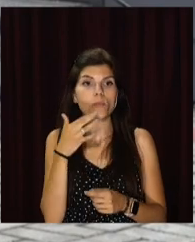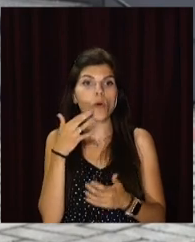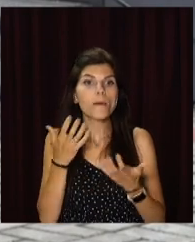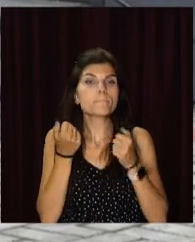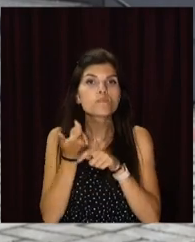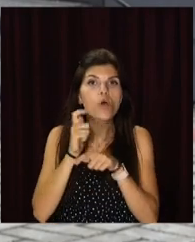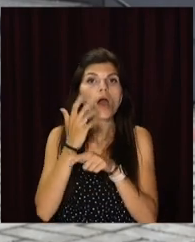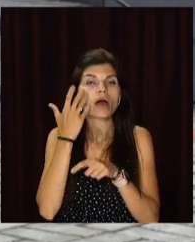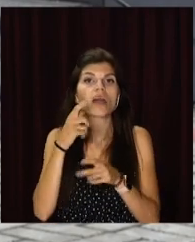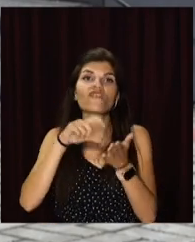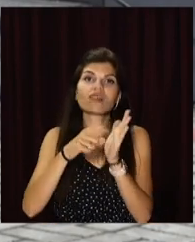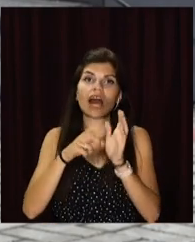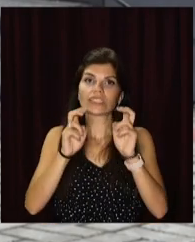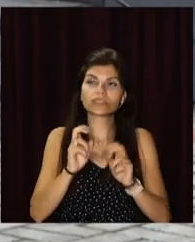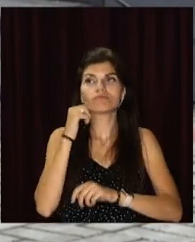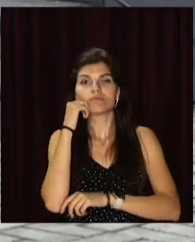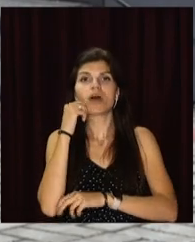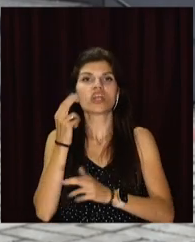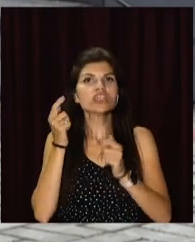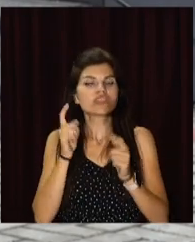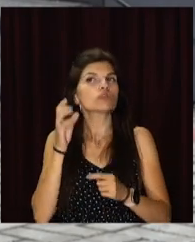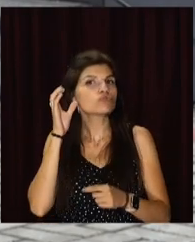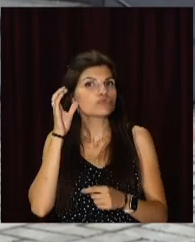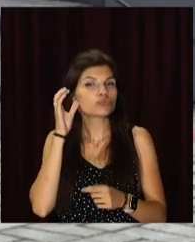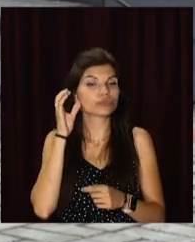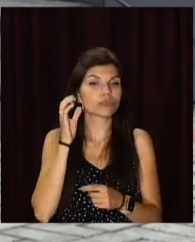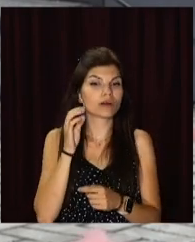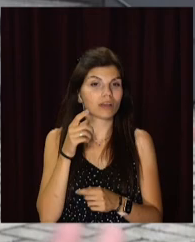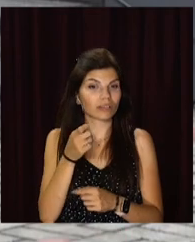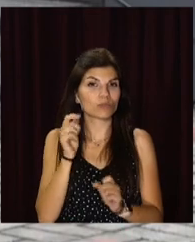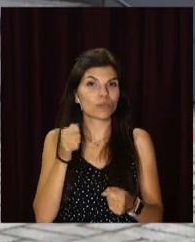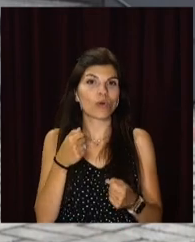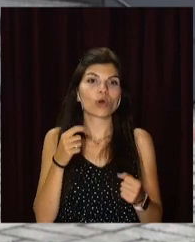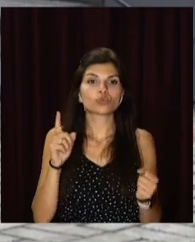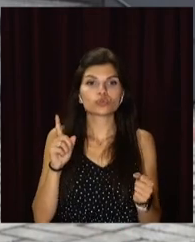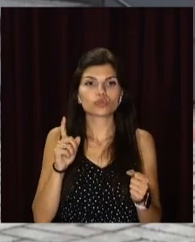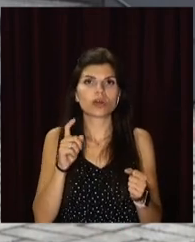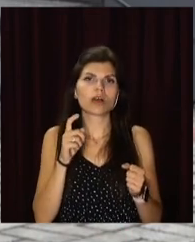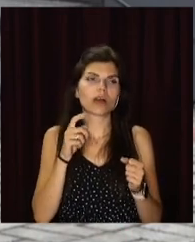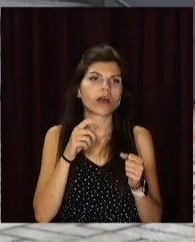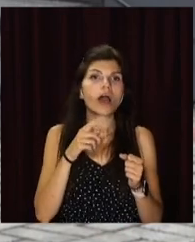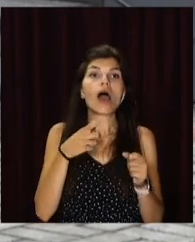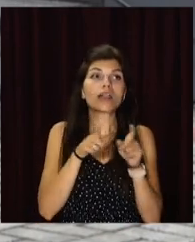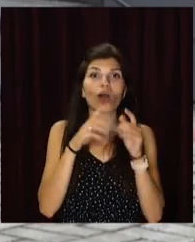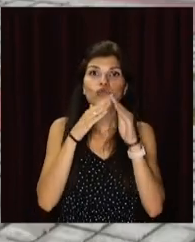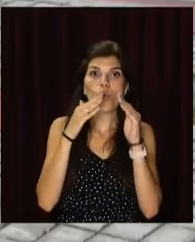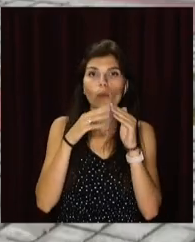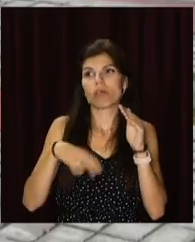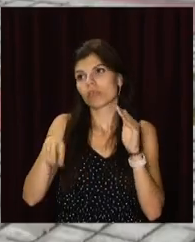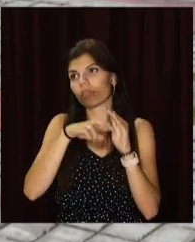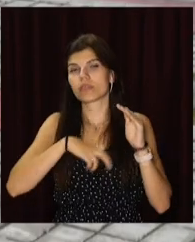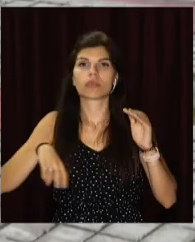отримати, коли ти сидиш в класі і ти все дійсно слухаєш, тому що так ти можеш там где-то знаходитися і щось там робити.